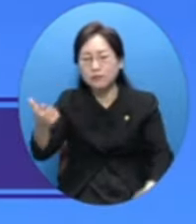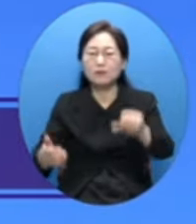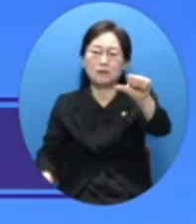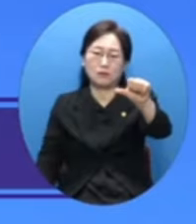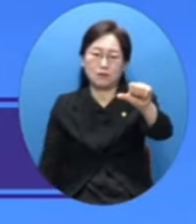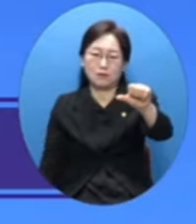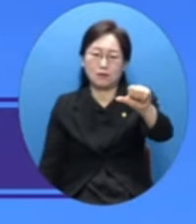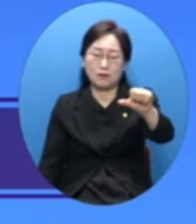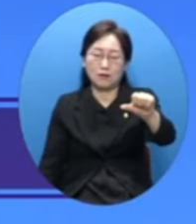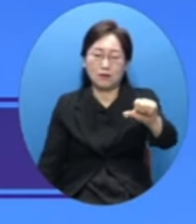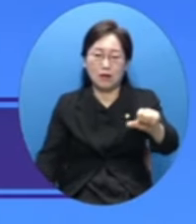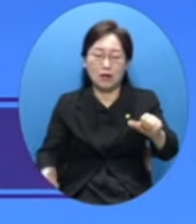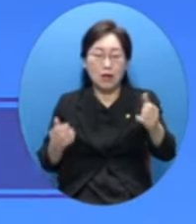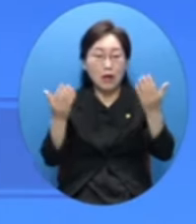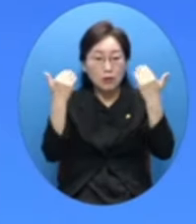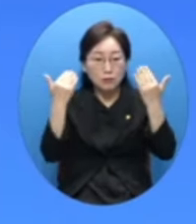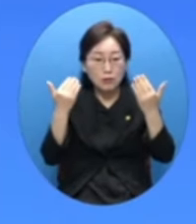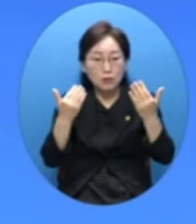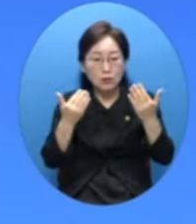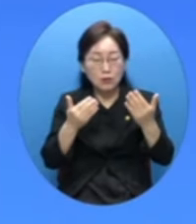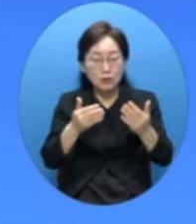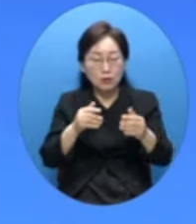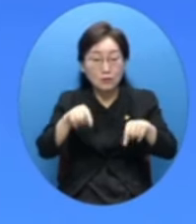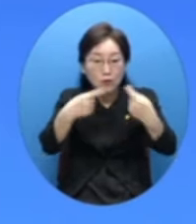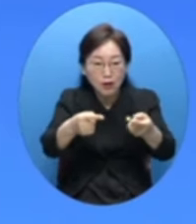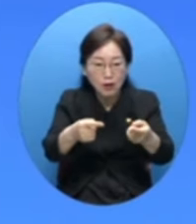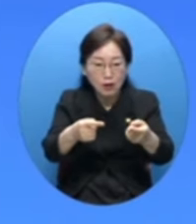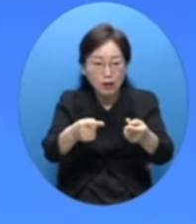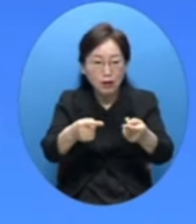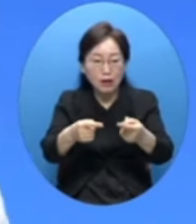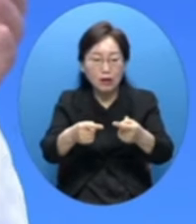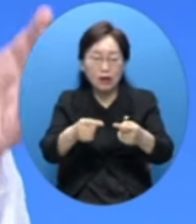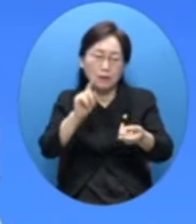그래도 이 아이가 적응을 못해요. 그래서 결국은